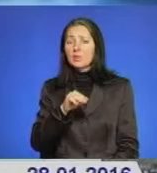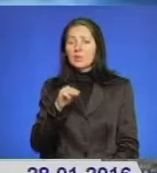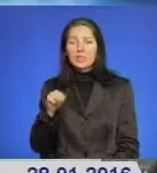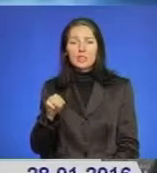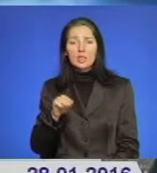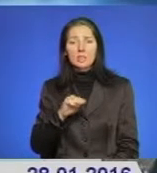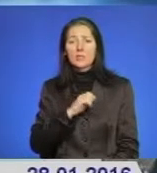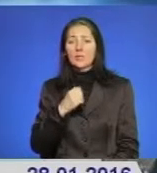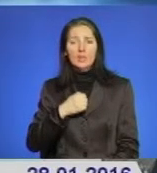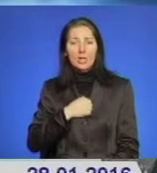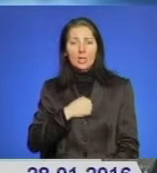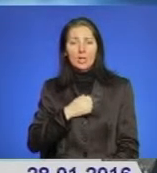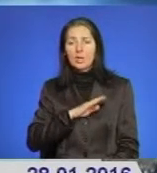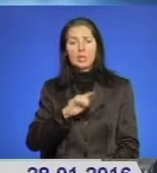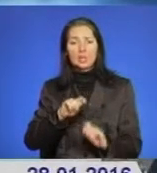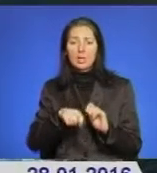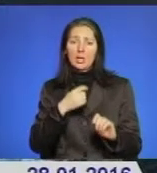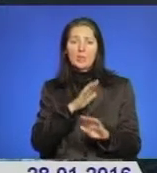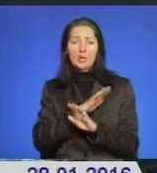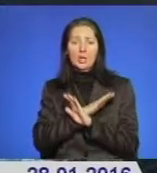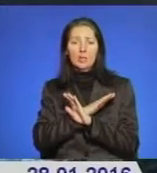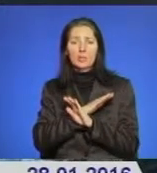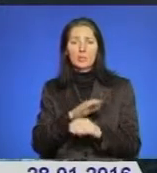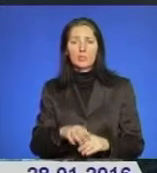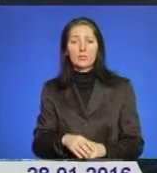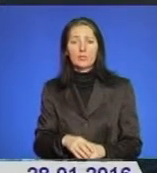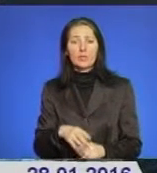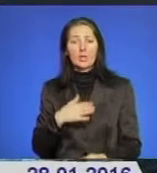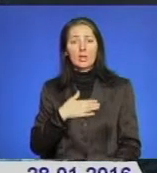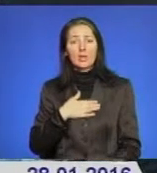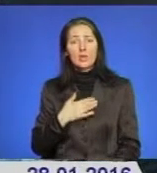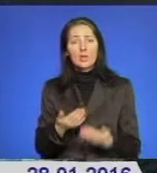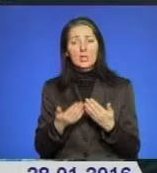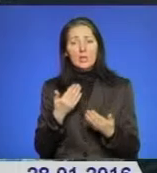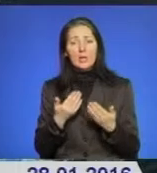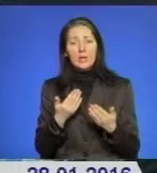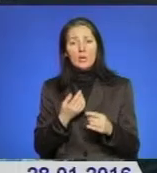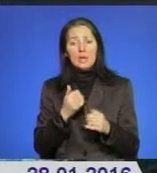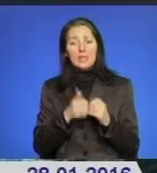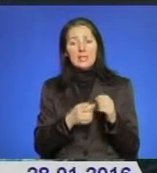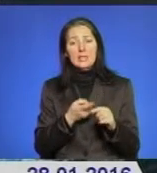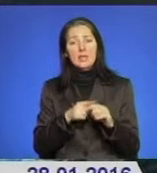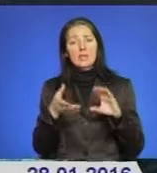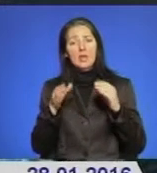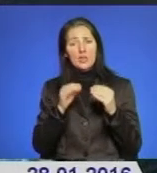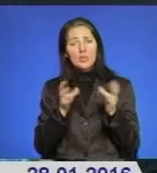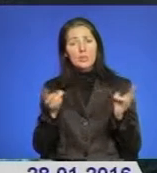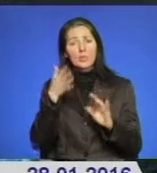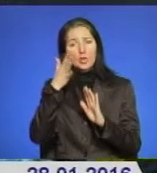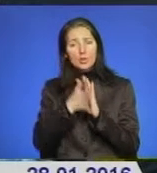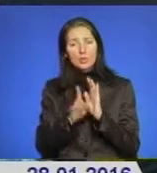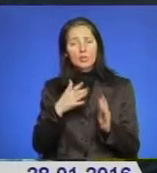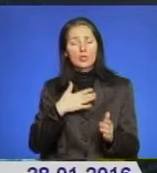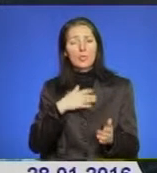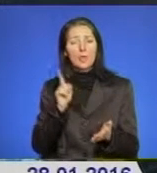вони недаремно гинуть. Нам, напевно, серед цих висновків треба розуміти, що ми